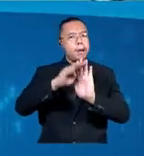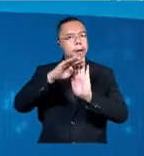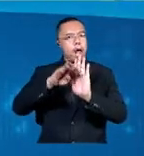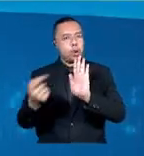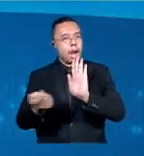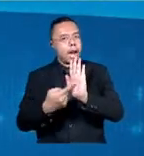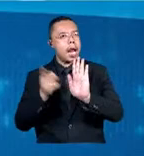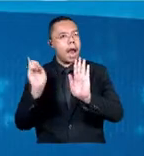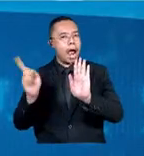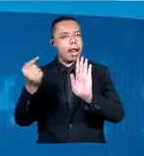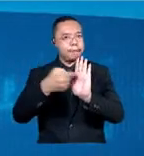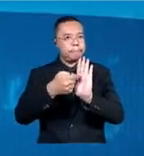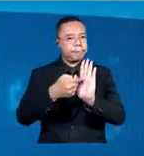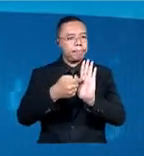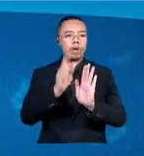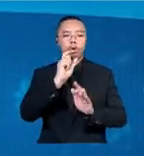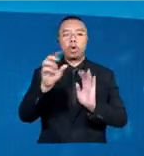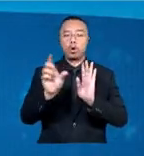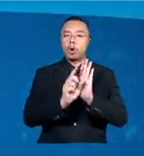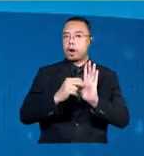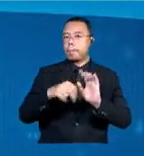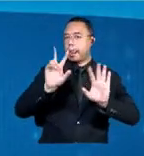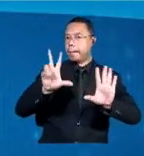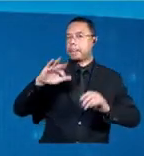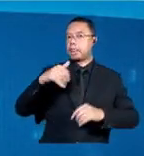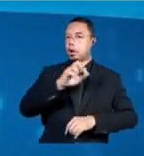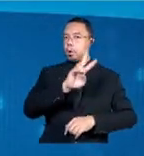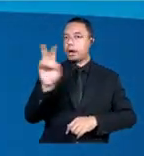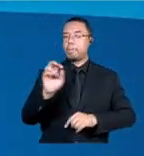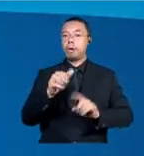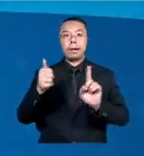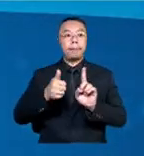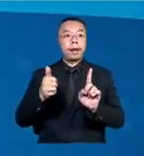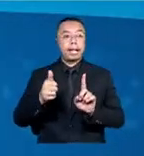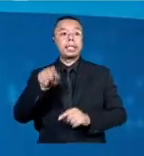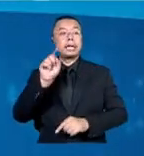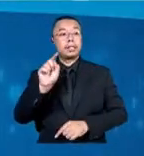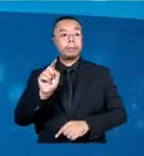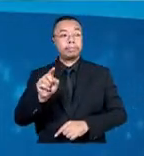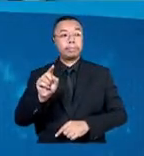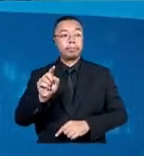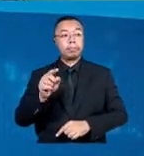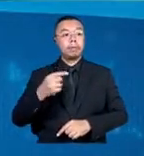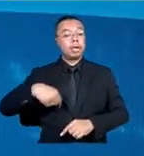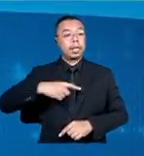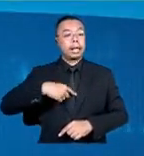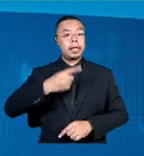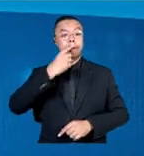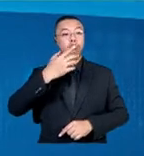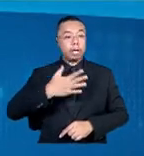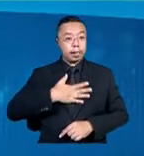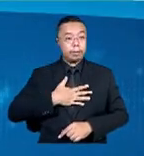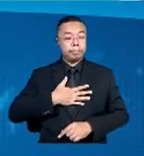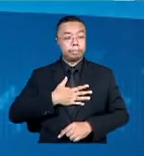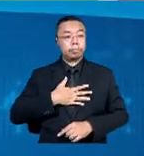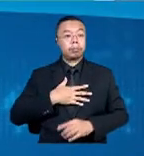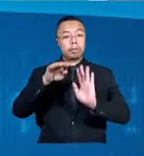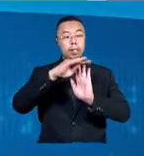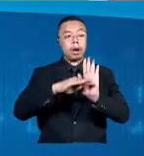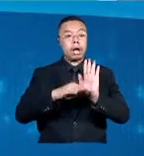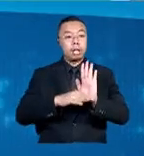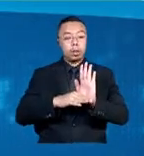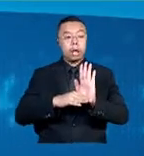ada. Untuk Undang-Undang Nomor 8 tahun 2016, itu kita memiliki